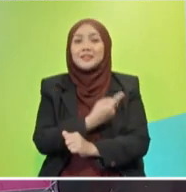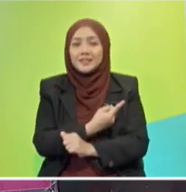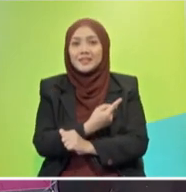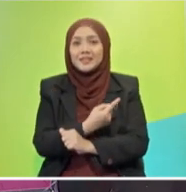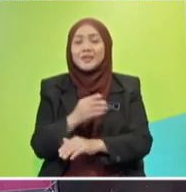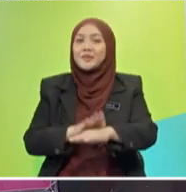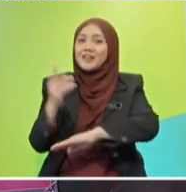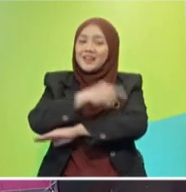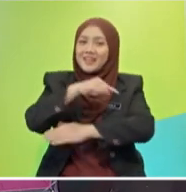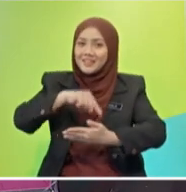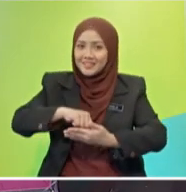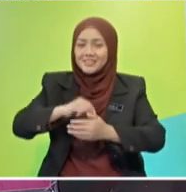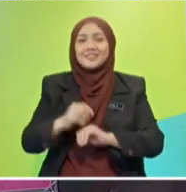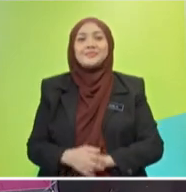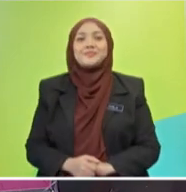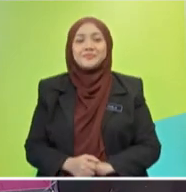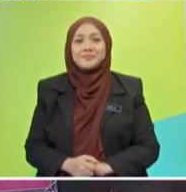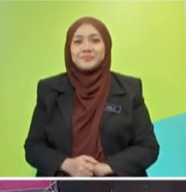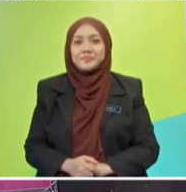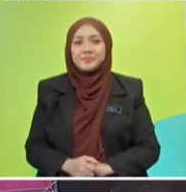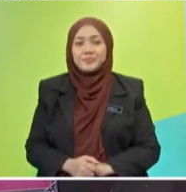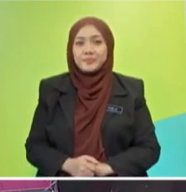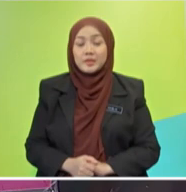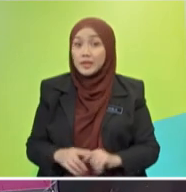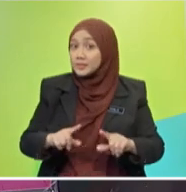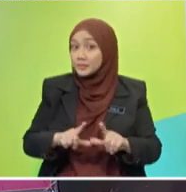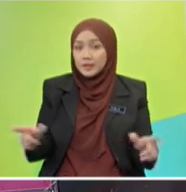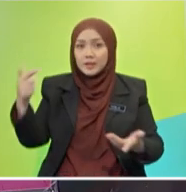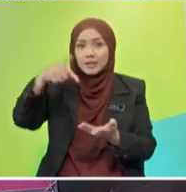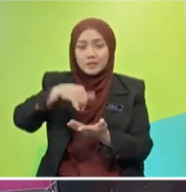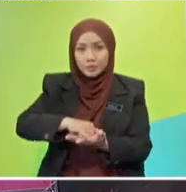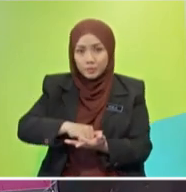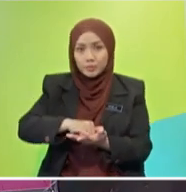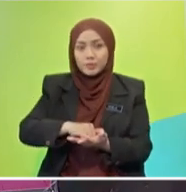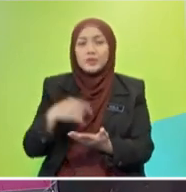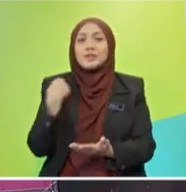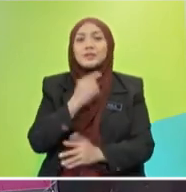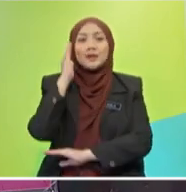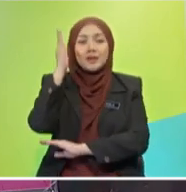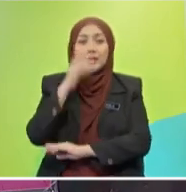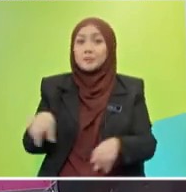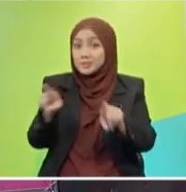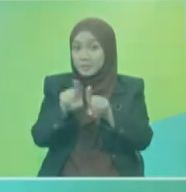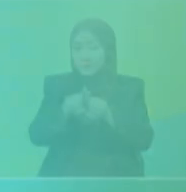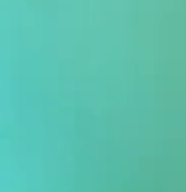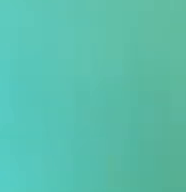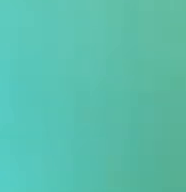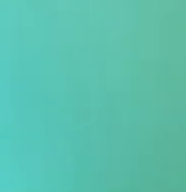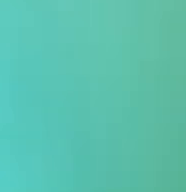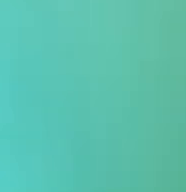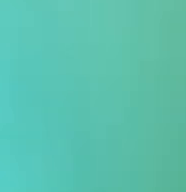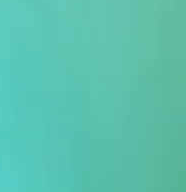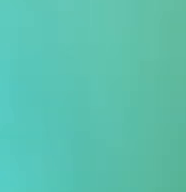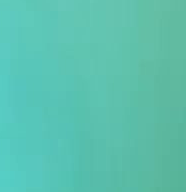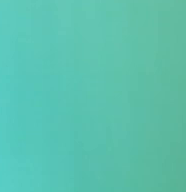hari ini Oke baiklah selain itu juga murid-murid kita akan bersama dengan cek gu Nur hasliyah Khairul